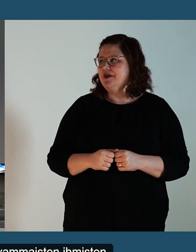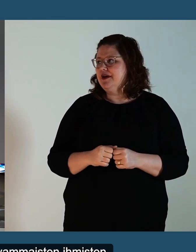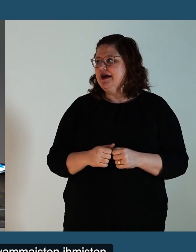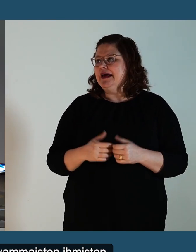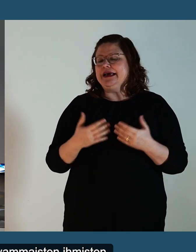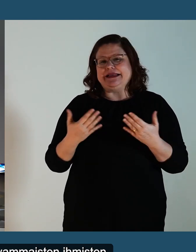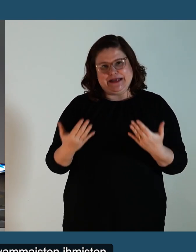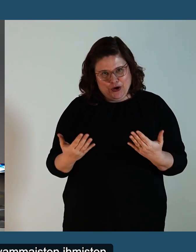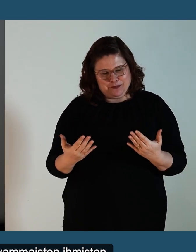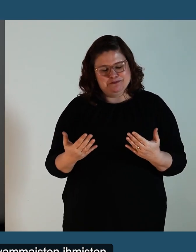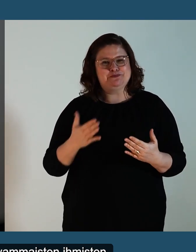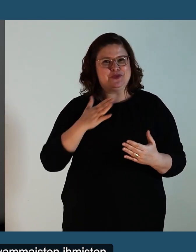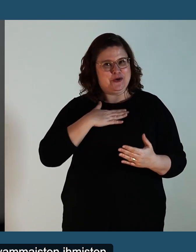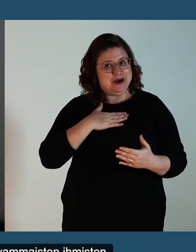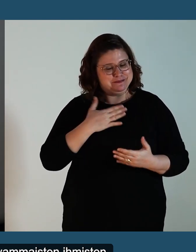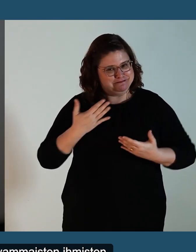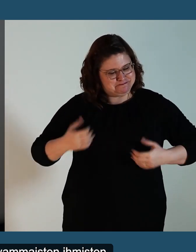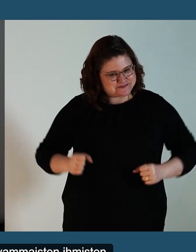täältä tulee.